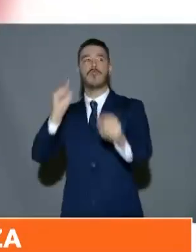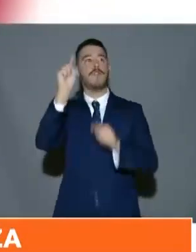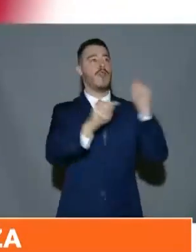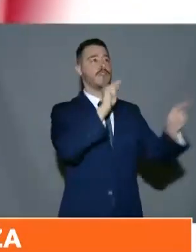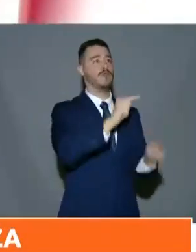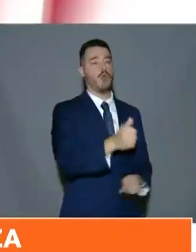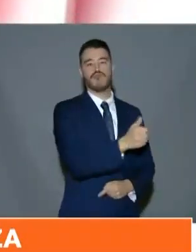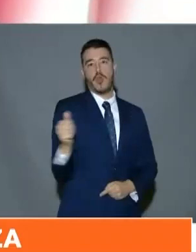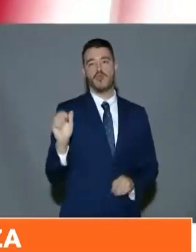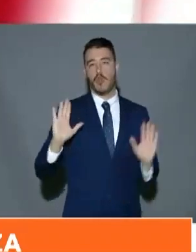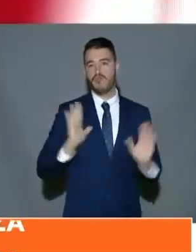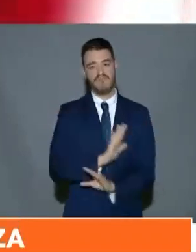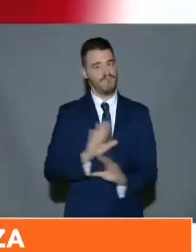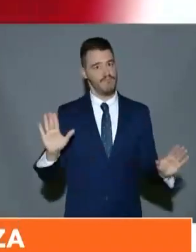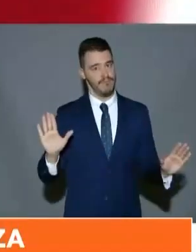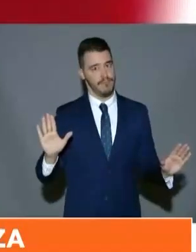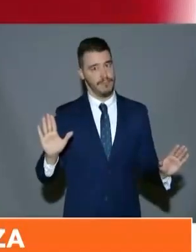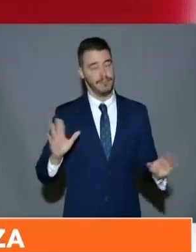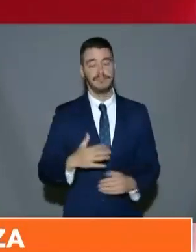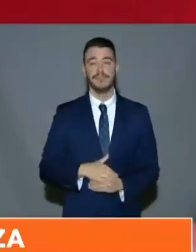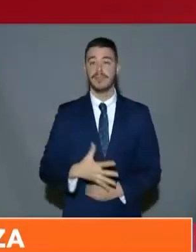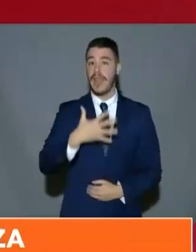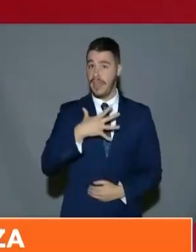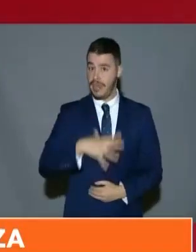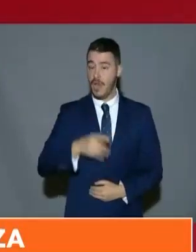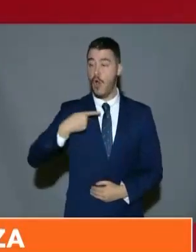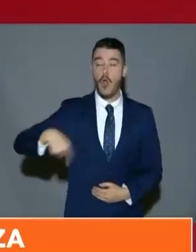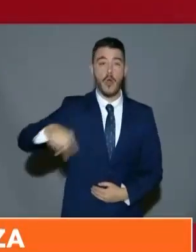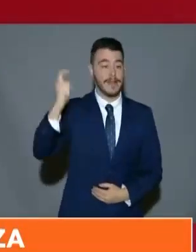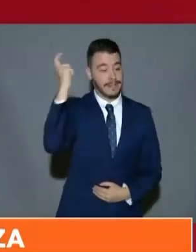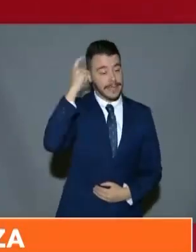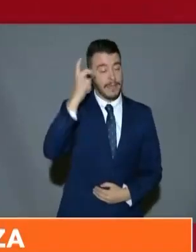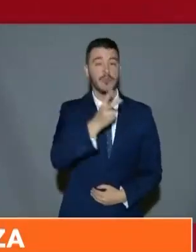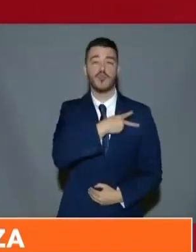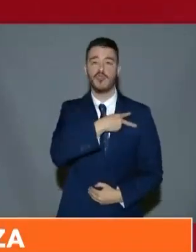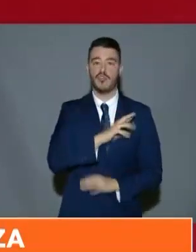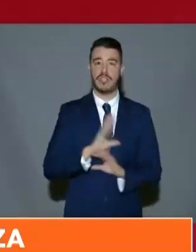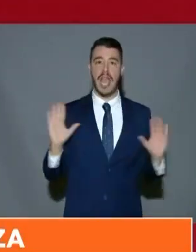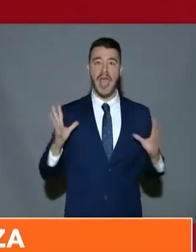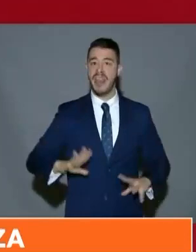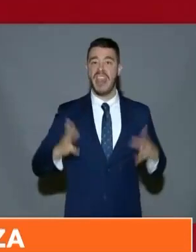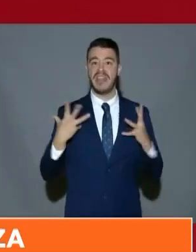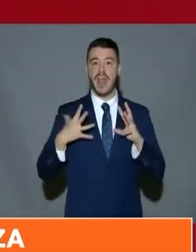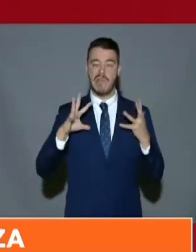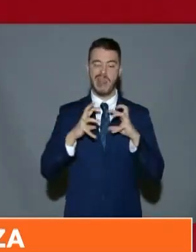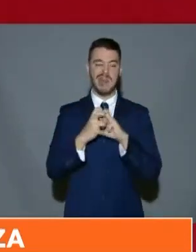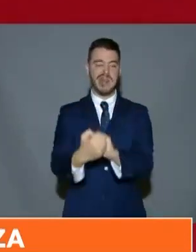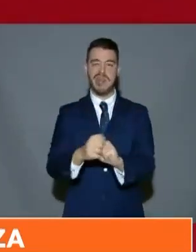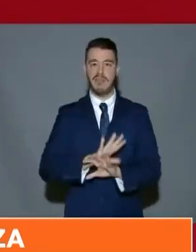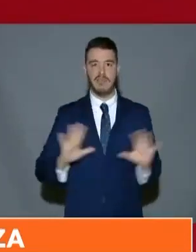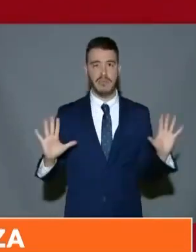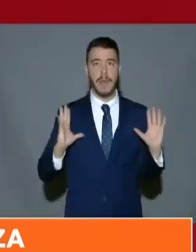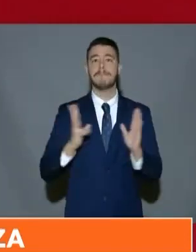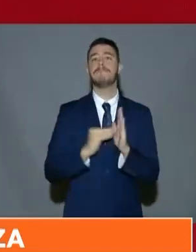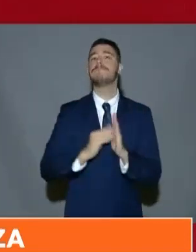Δεν πρέπει να μειώσουμε επουδενή, για να μην χρησιμοποιήσω τη λέξη στραπατσαρίσουμε, οποιαδήποτε